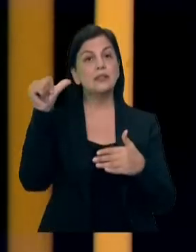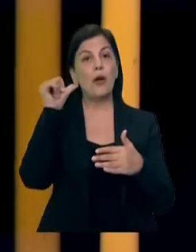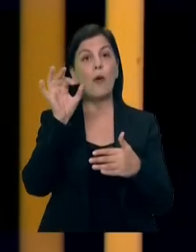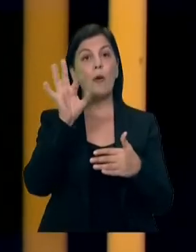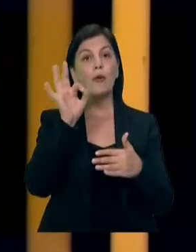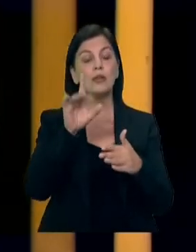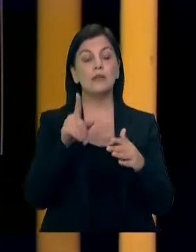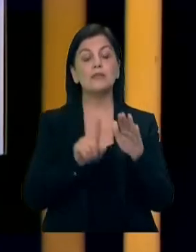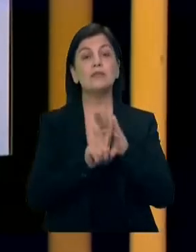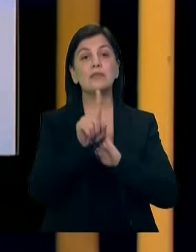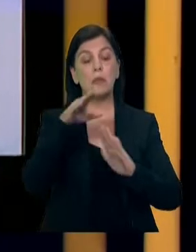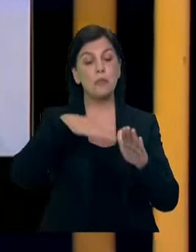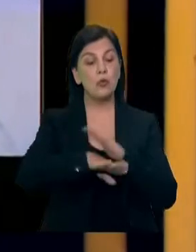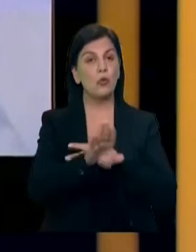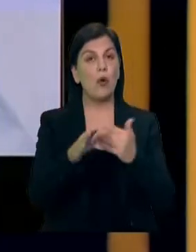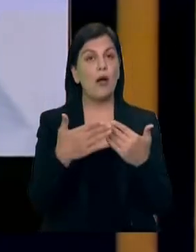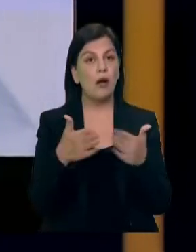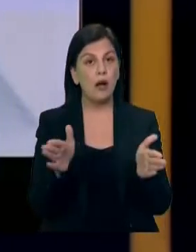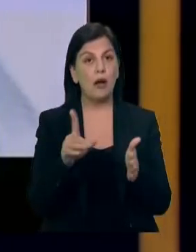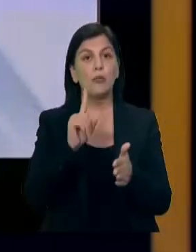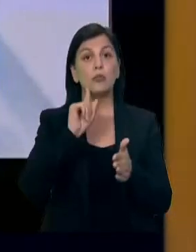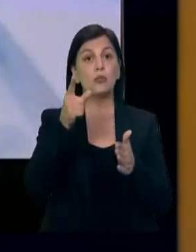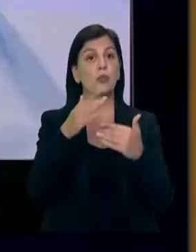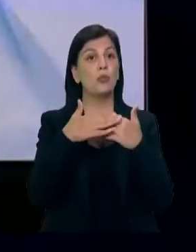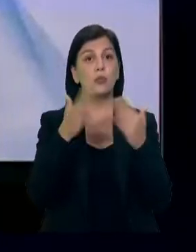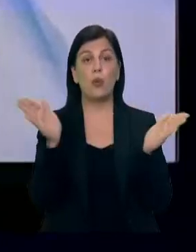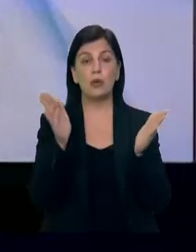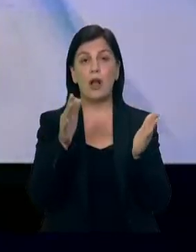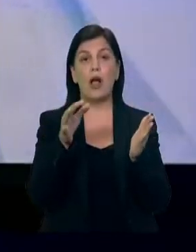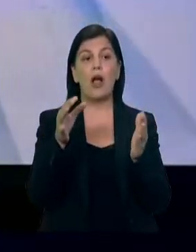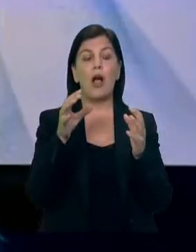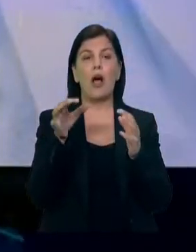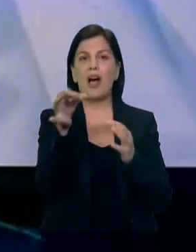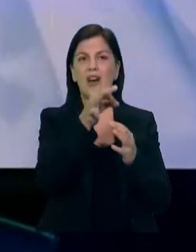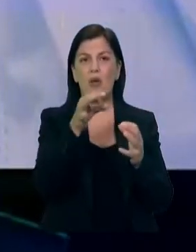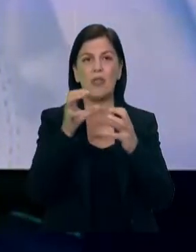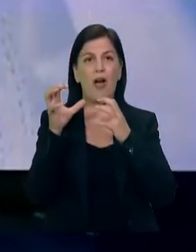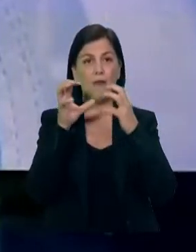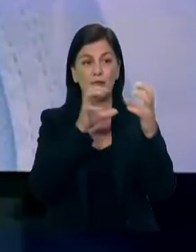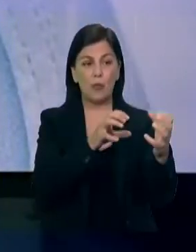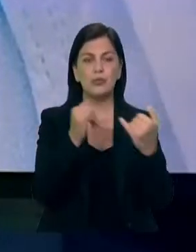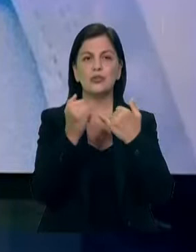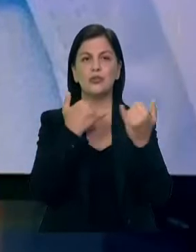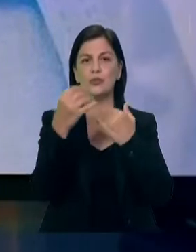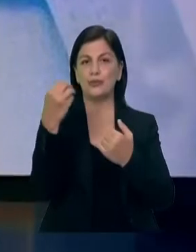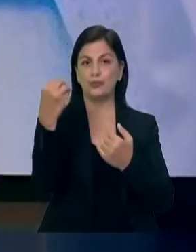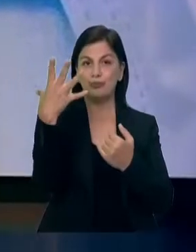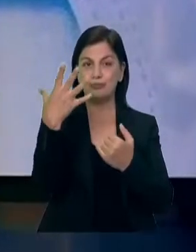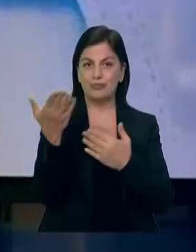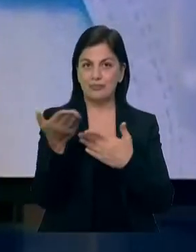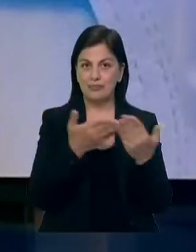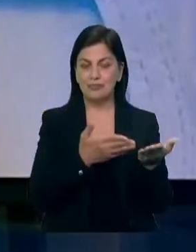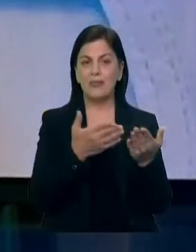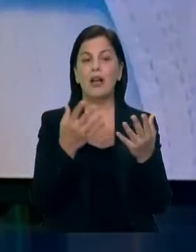oktyabrından bağlı qalan metro açılır. Bir ildən çoxdur fəaliyyətsiz qalan rayon avtobuslarına yaşıl işıq da yandırılır.